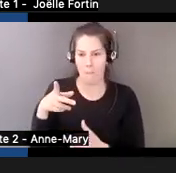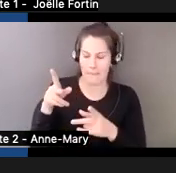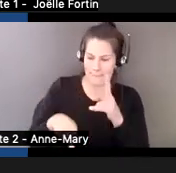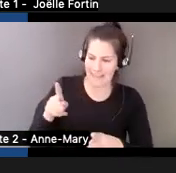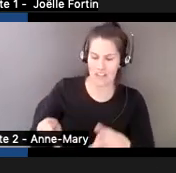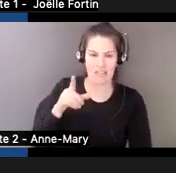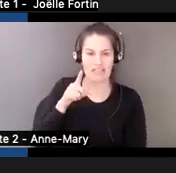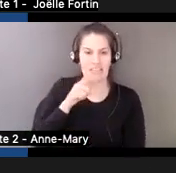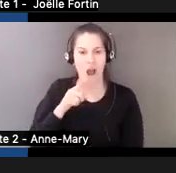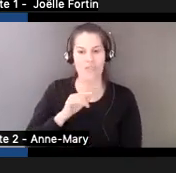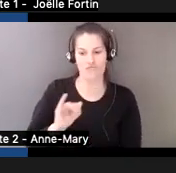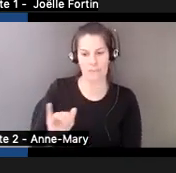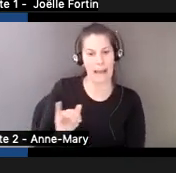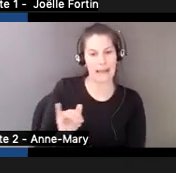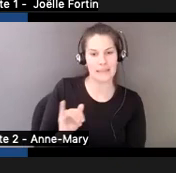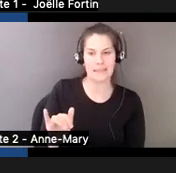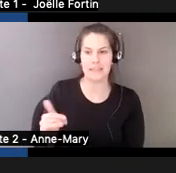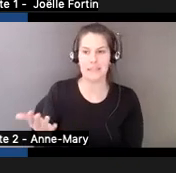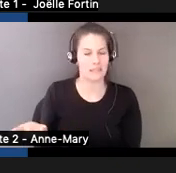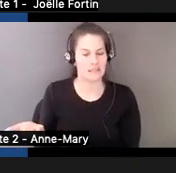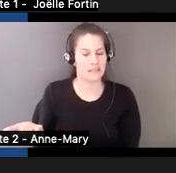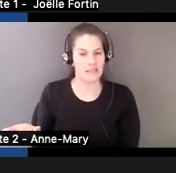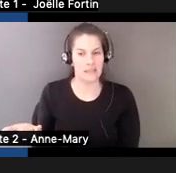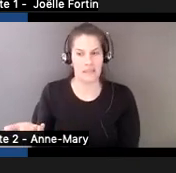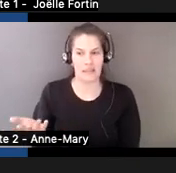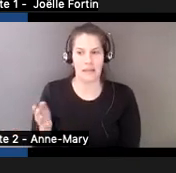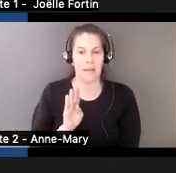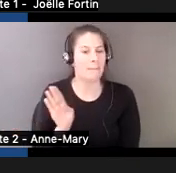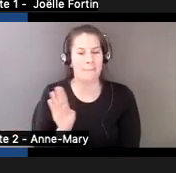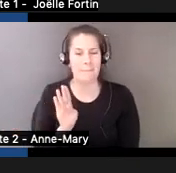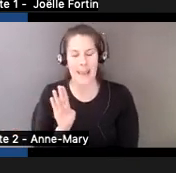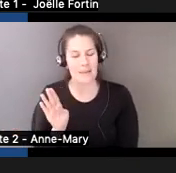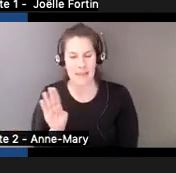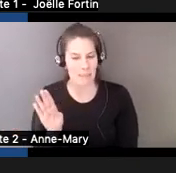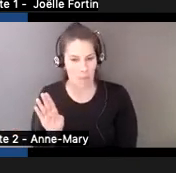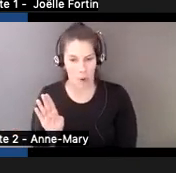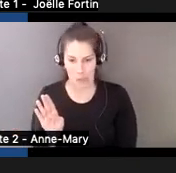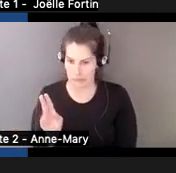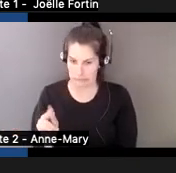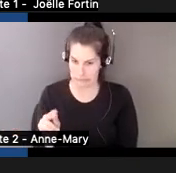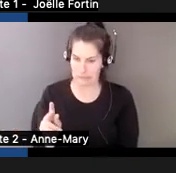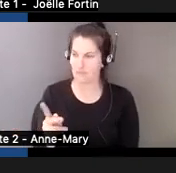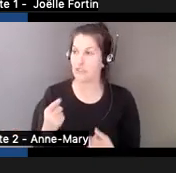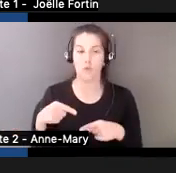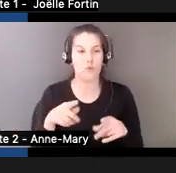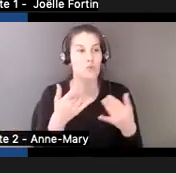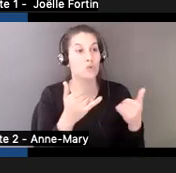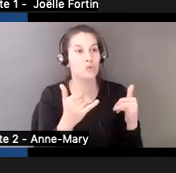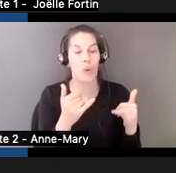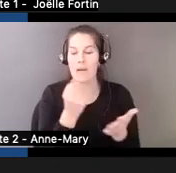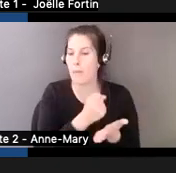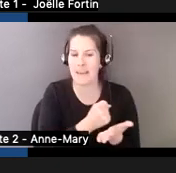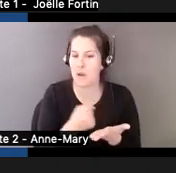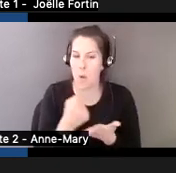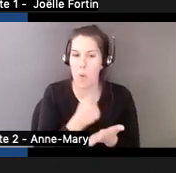activités. Un baby boomer ne va pas aller jouer bingo. Je m'excuse. Et rarement, il va aller jouer jeu de poche. Il